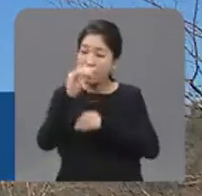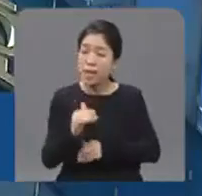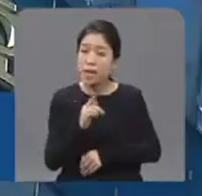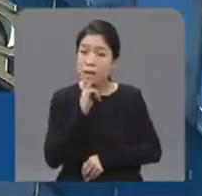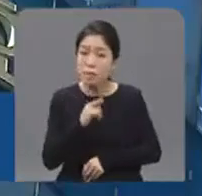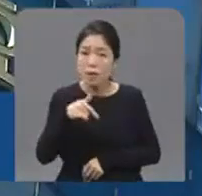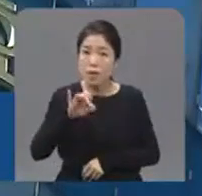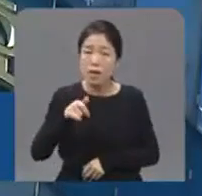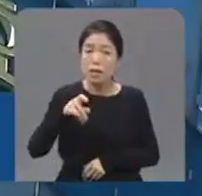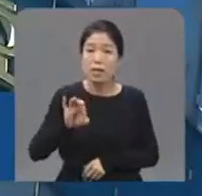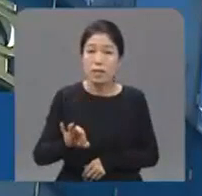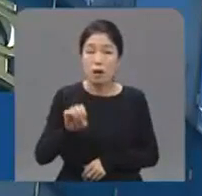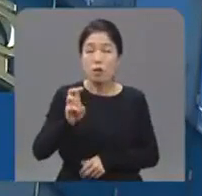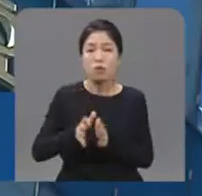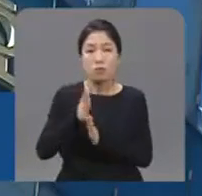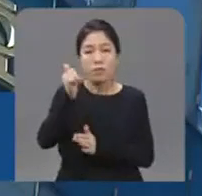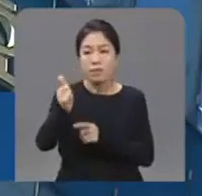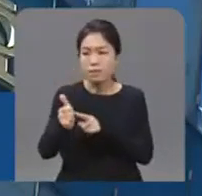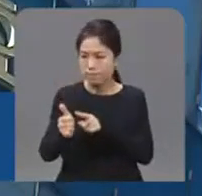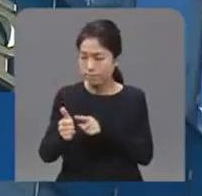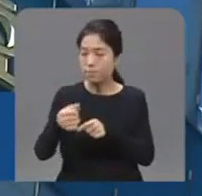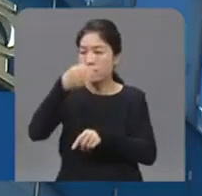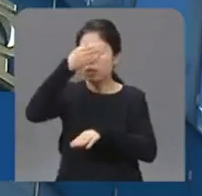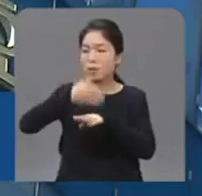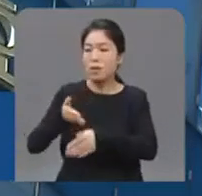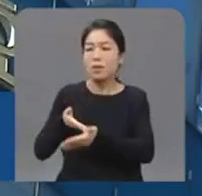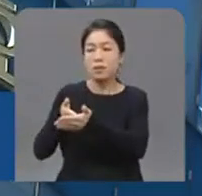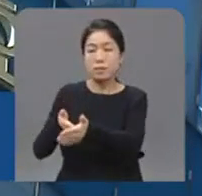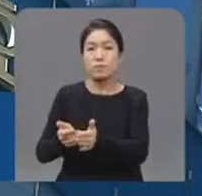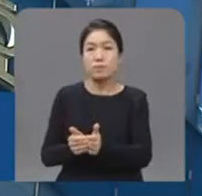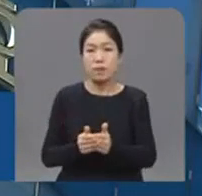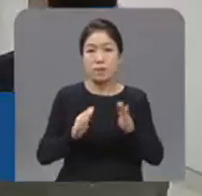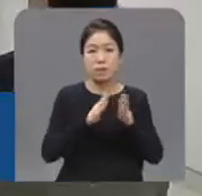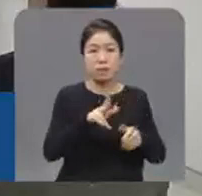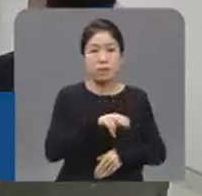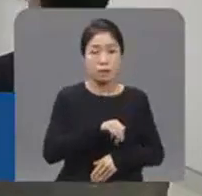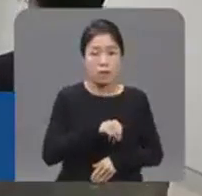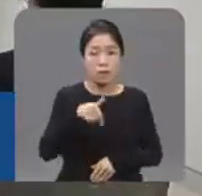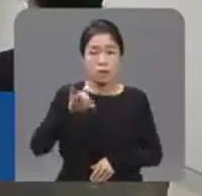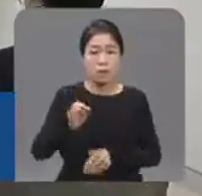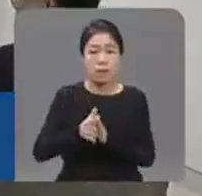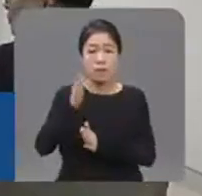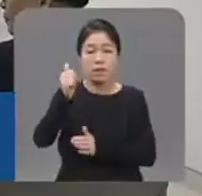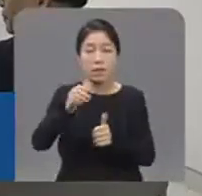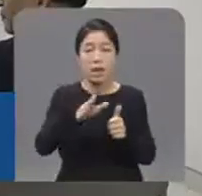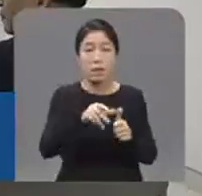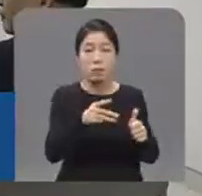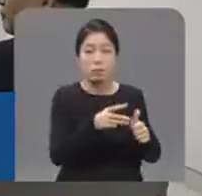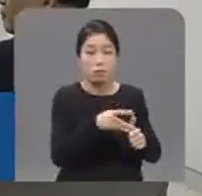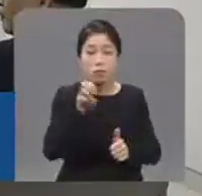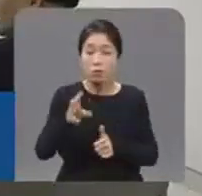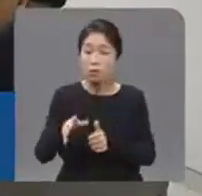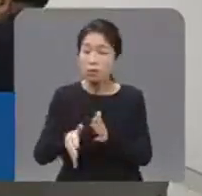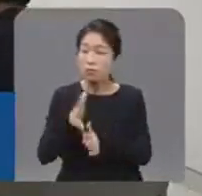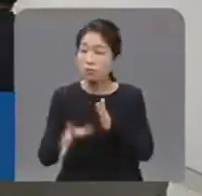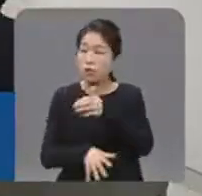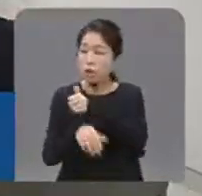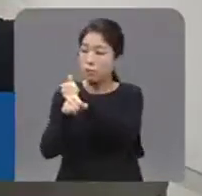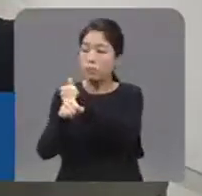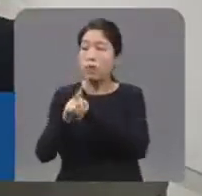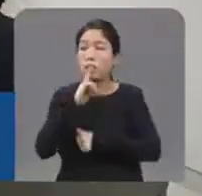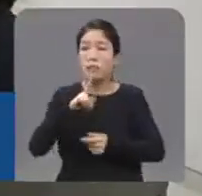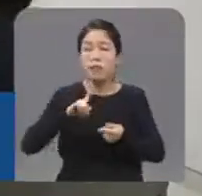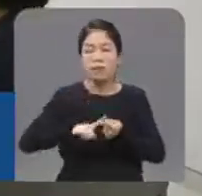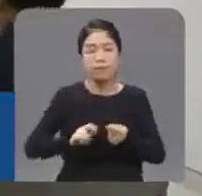강기정 광주시장에게 사과를 요구했습니다. 전남도 의원들은 강 시장이 함평군의 광주시 편입을 거론한 데